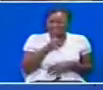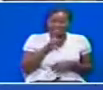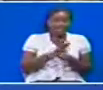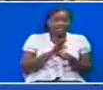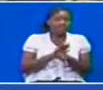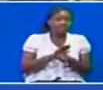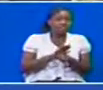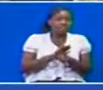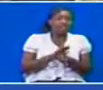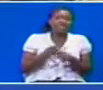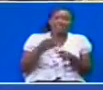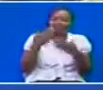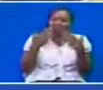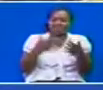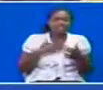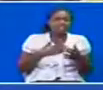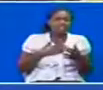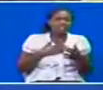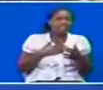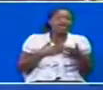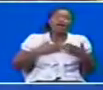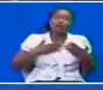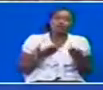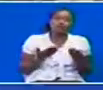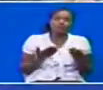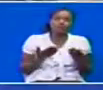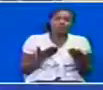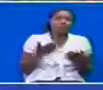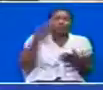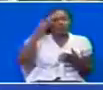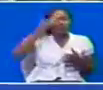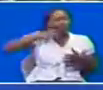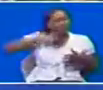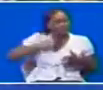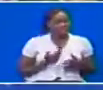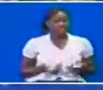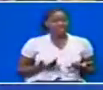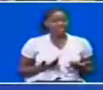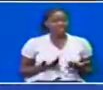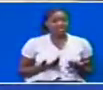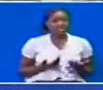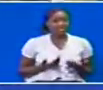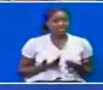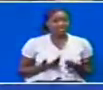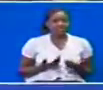kumemalizwa na ndovu zenu? Chukua ndovu zenu mwende nazo. Tumechoka, tunataka haki kwa haki.